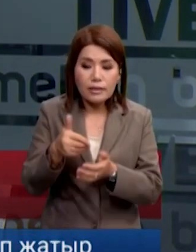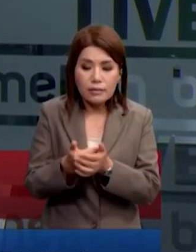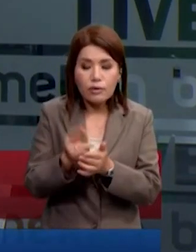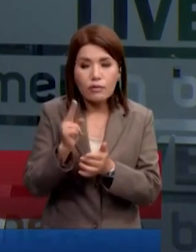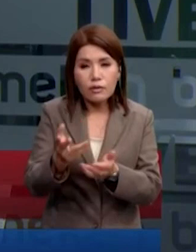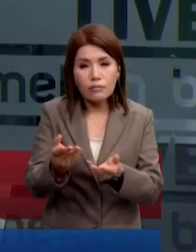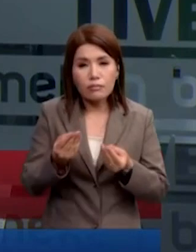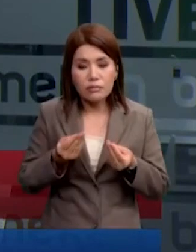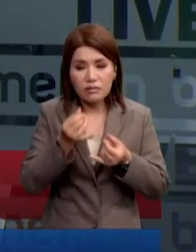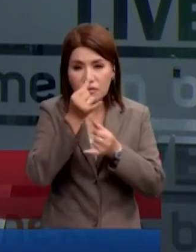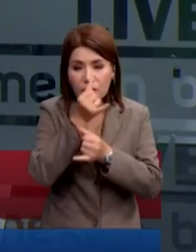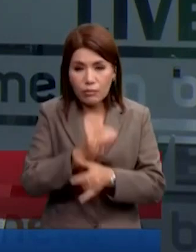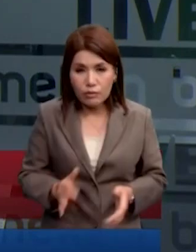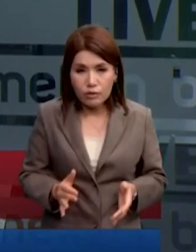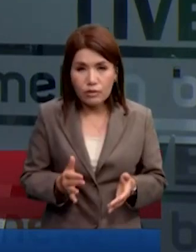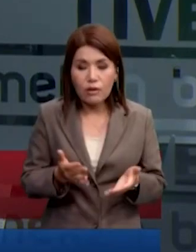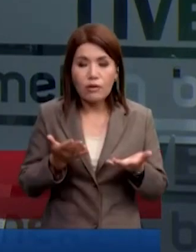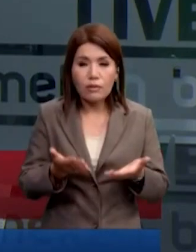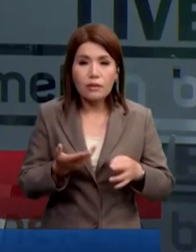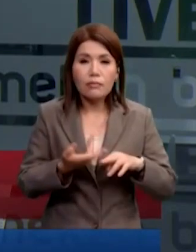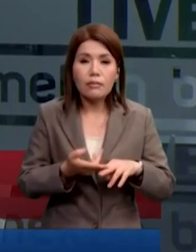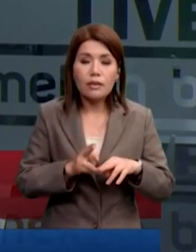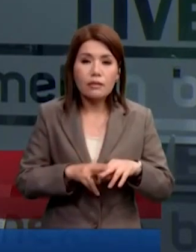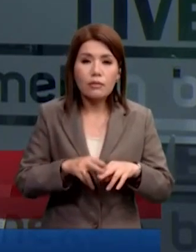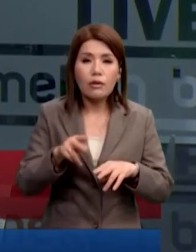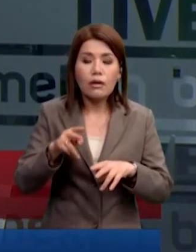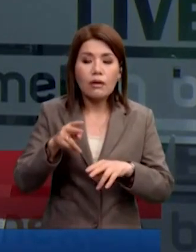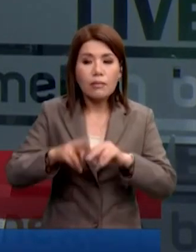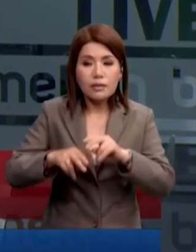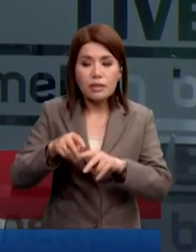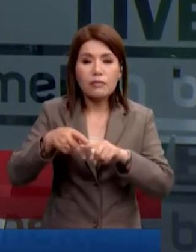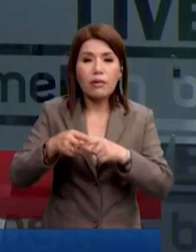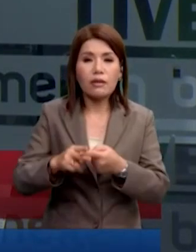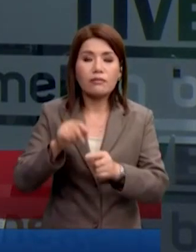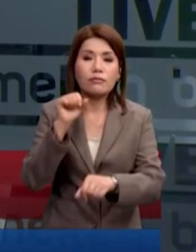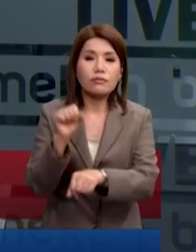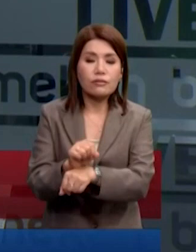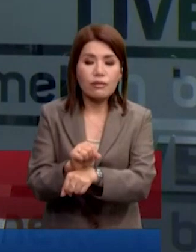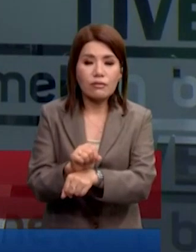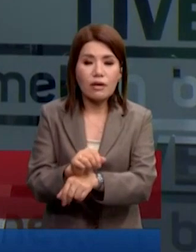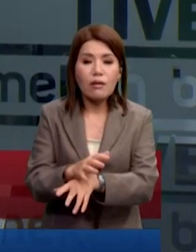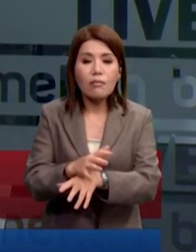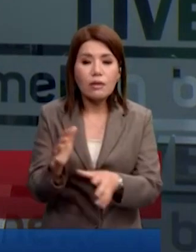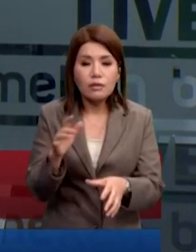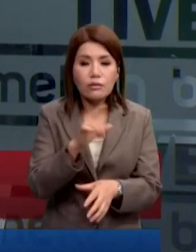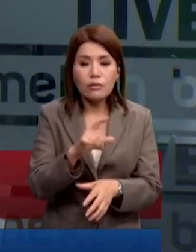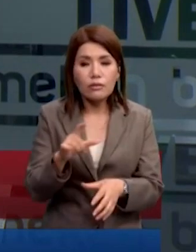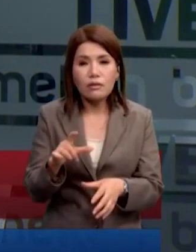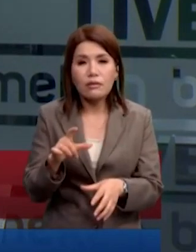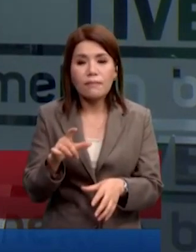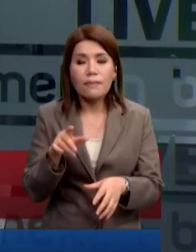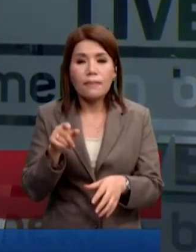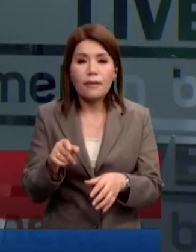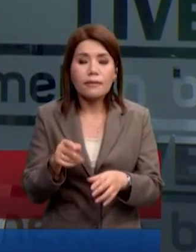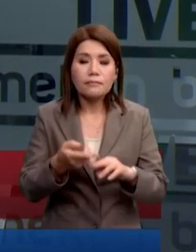уже давно должны были въехать, до сих пор остаются недостроенными. По словам людей, у большинства из них уже не осталось даже надежды на то, что эти